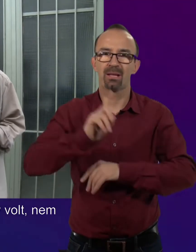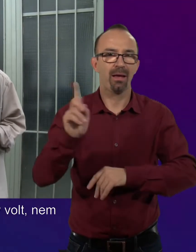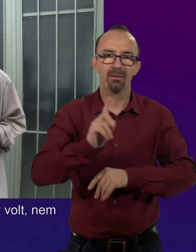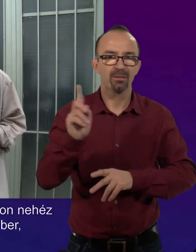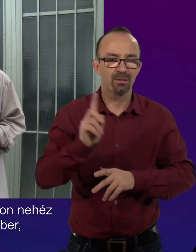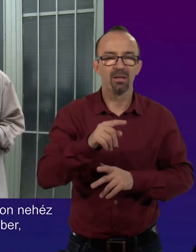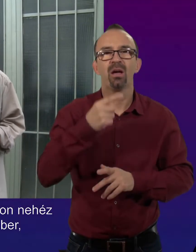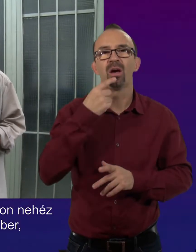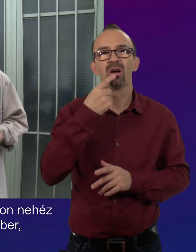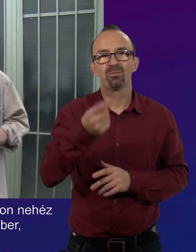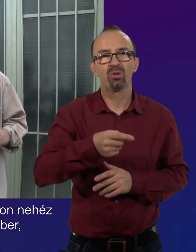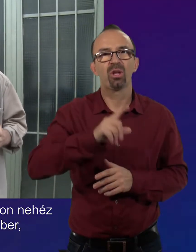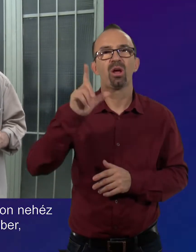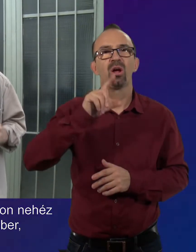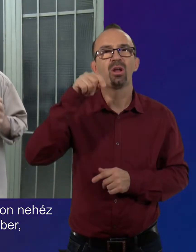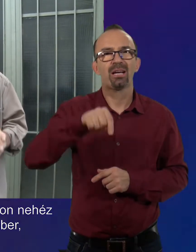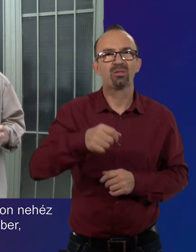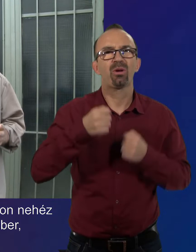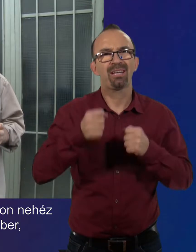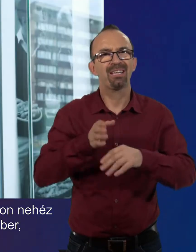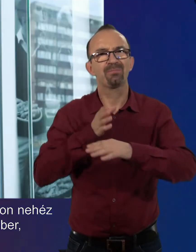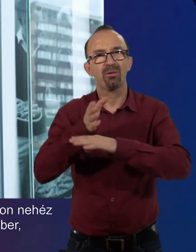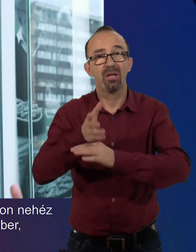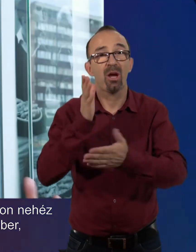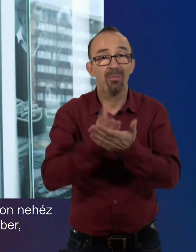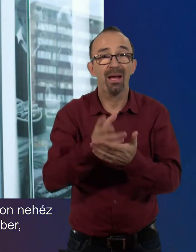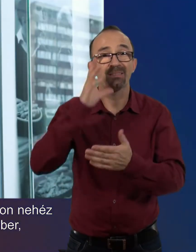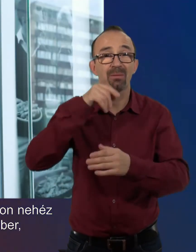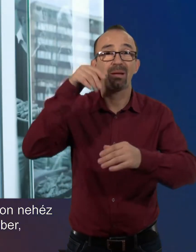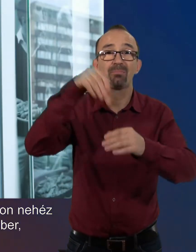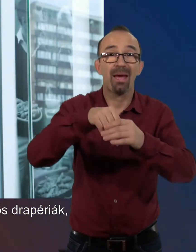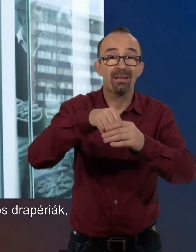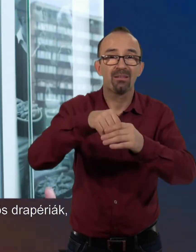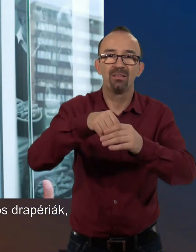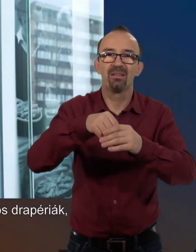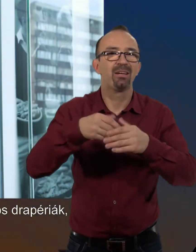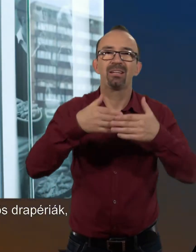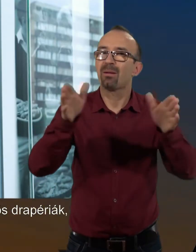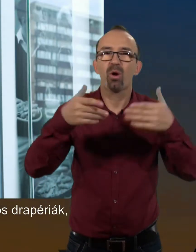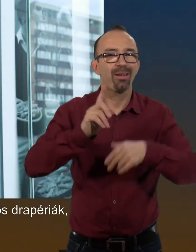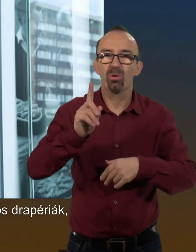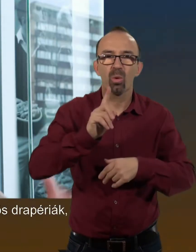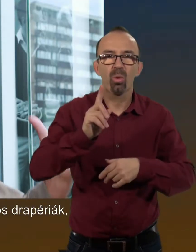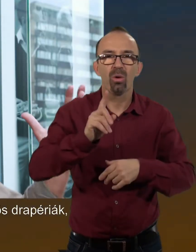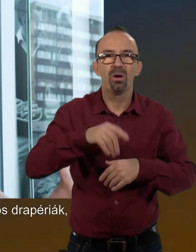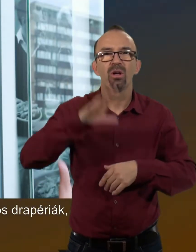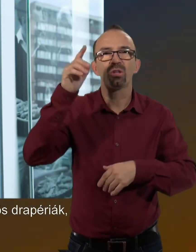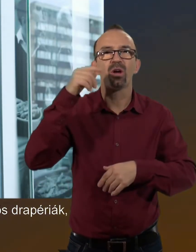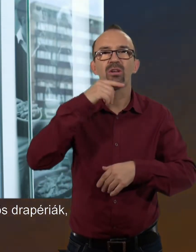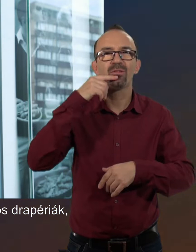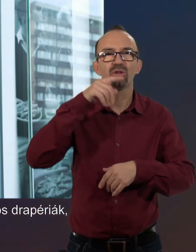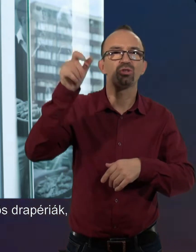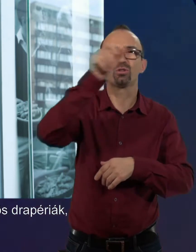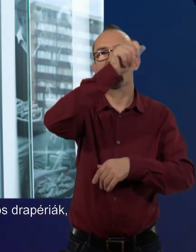akárkit, akkor azt mondta, hogy a lakásban nagyon nehéz bejutni, de ha már bent van az ember, akkor nem ajtók vannak, hanem nagy